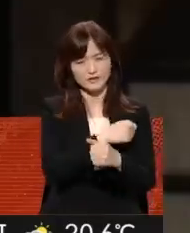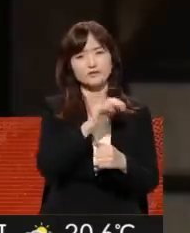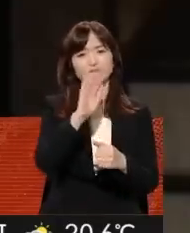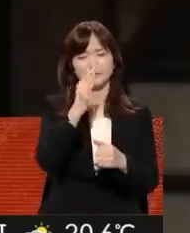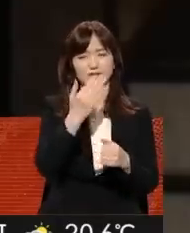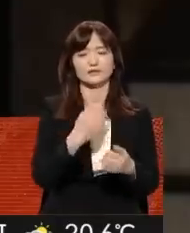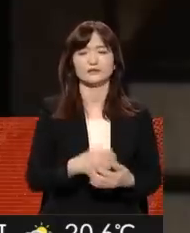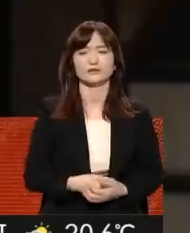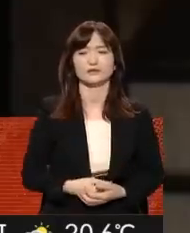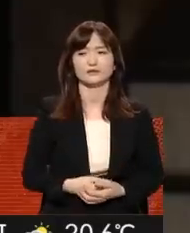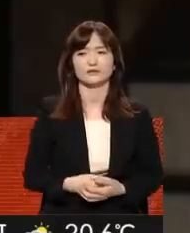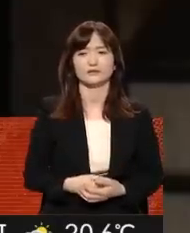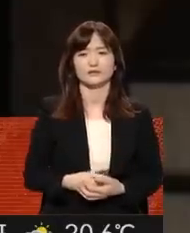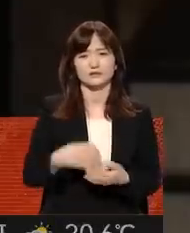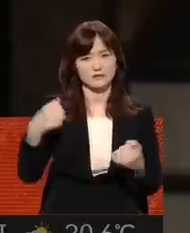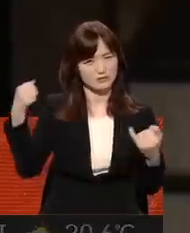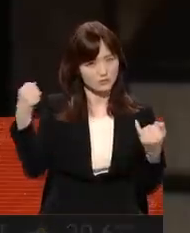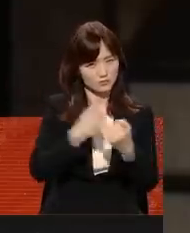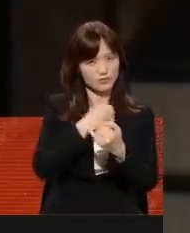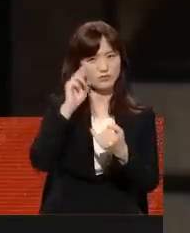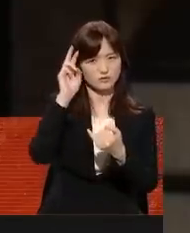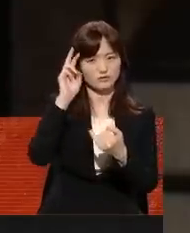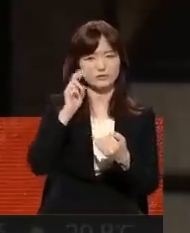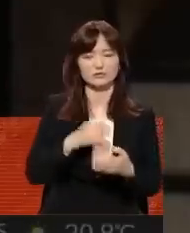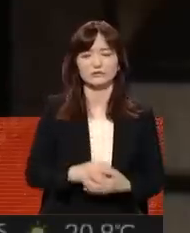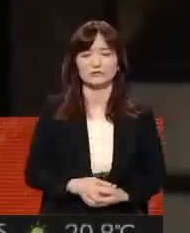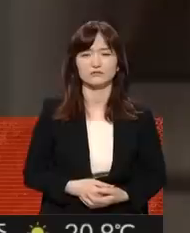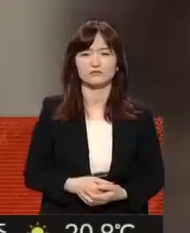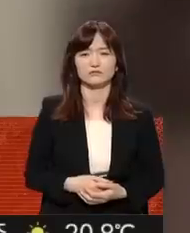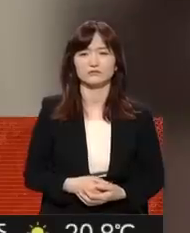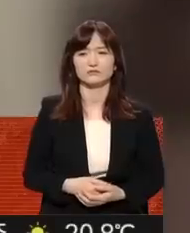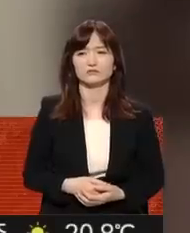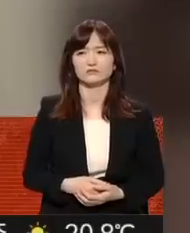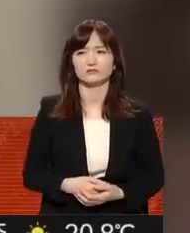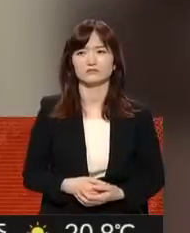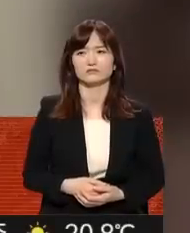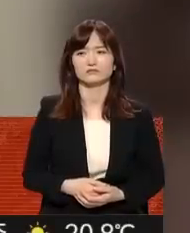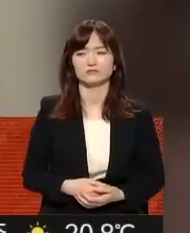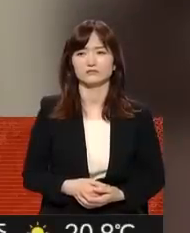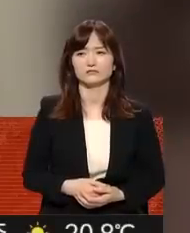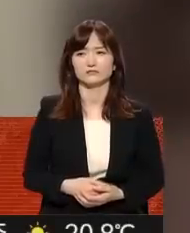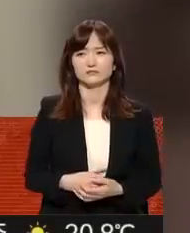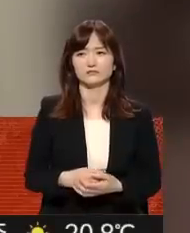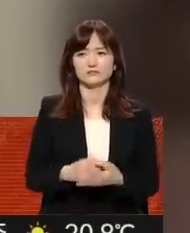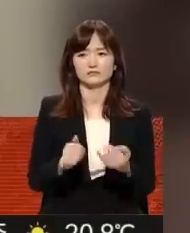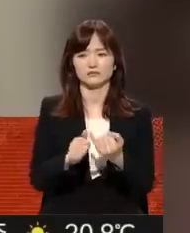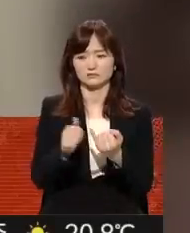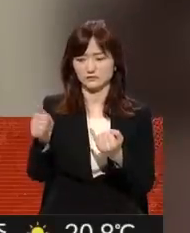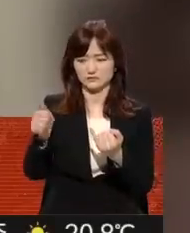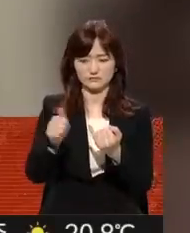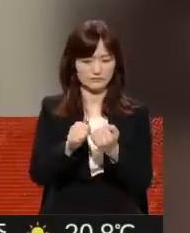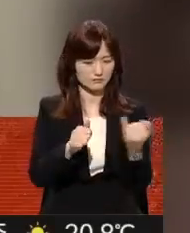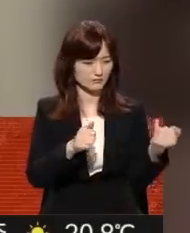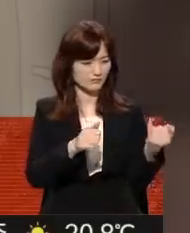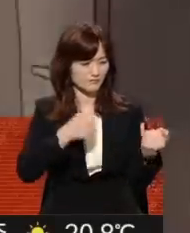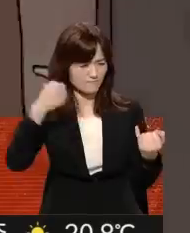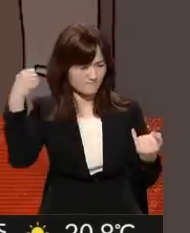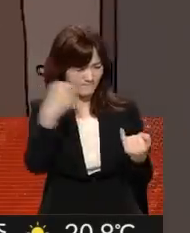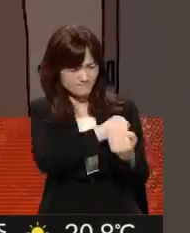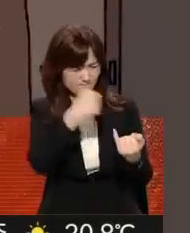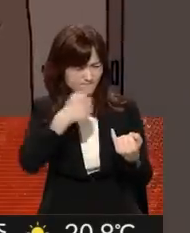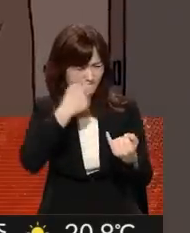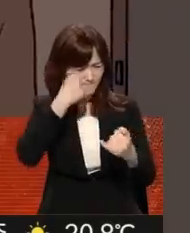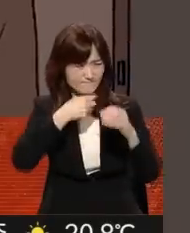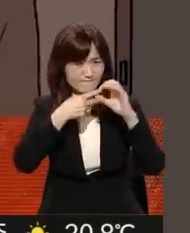생각으로 이런 폭행을 했지 않을까 싶은데 아까 앵커 말씀대로 도대체 폭행을 하더라도 이런 무자비한 폭행,